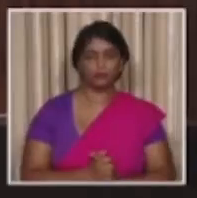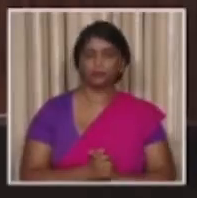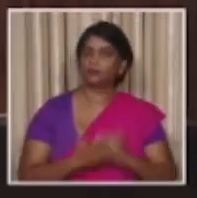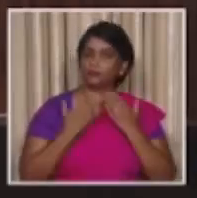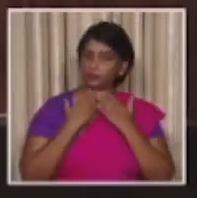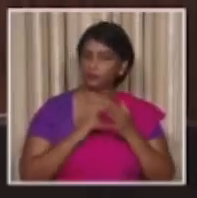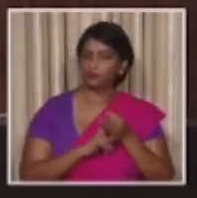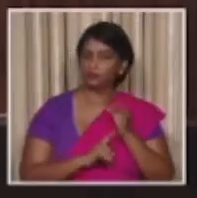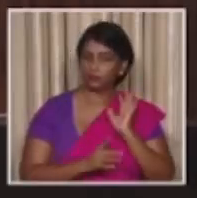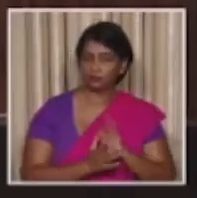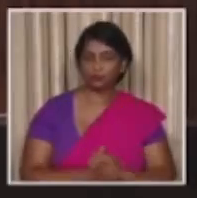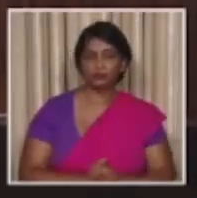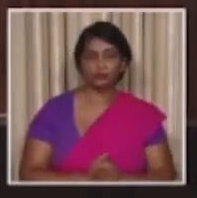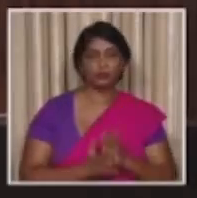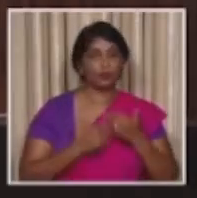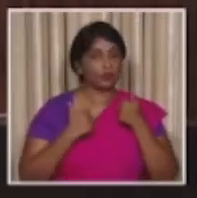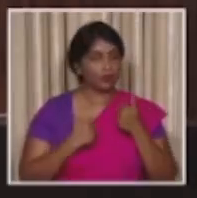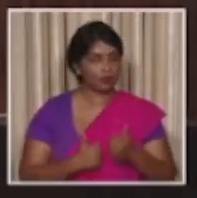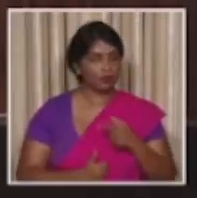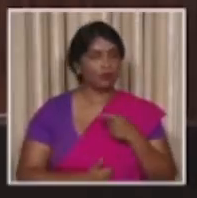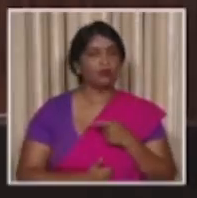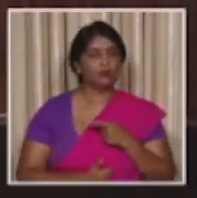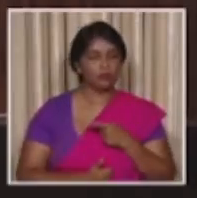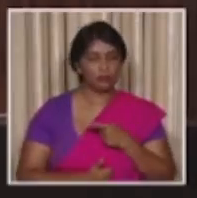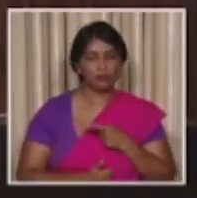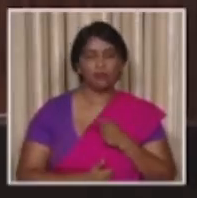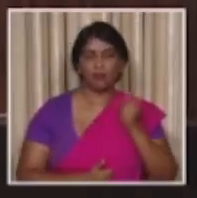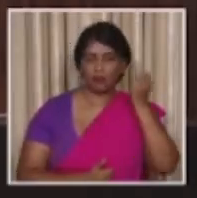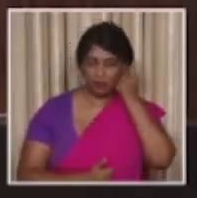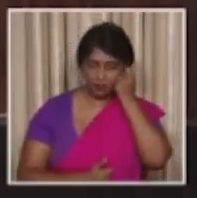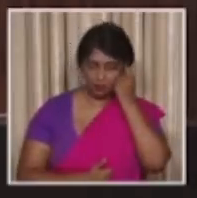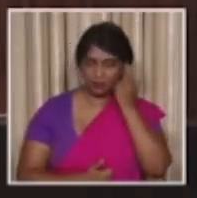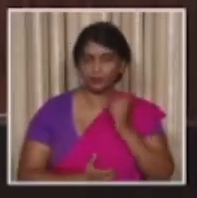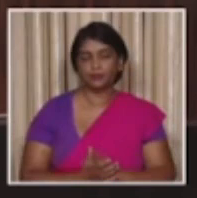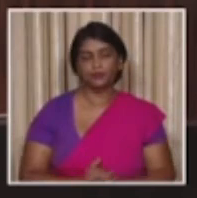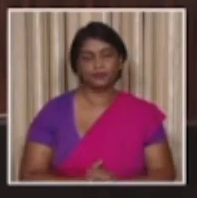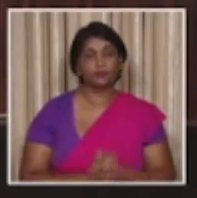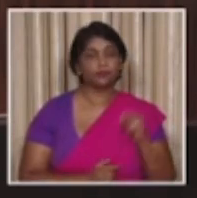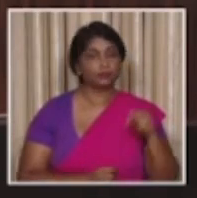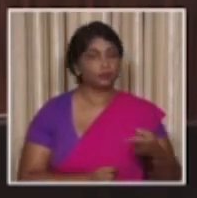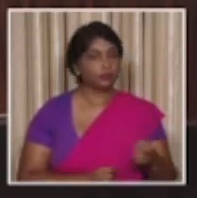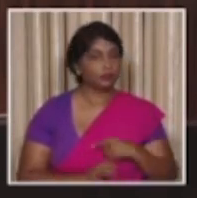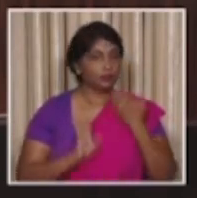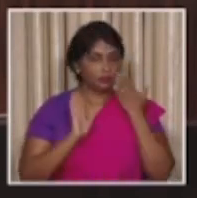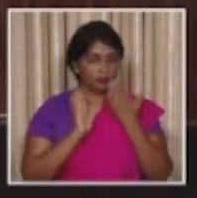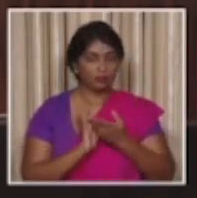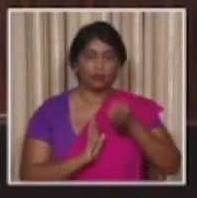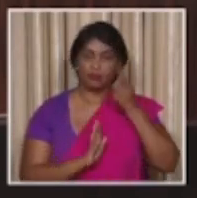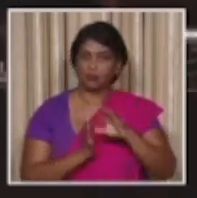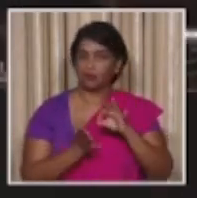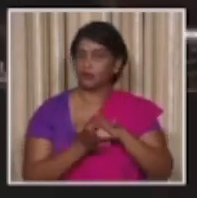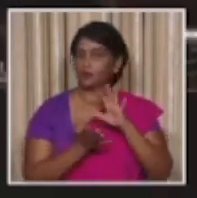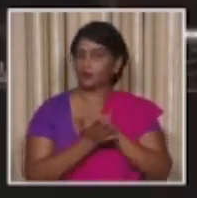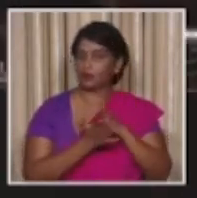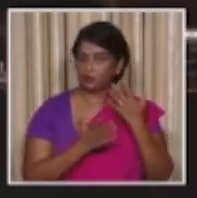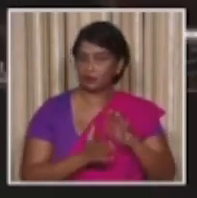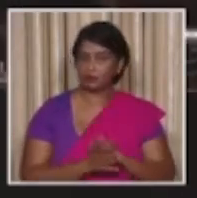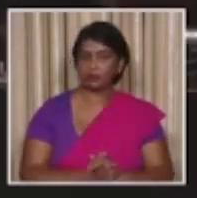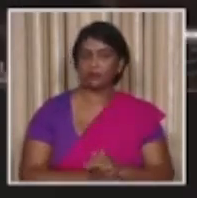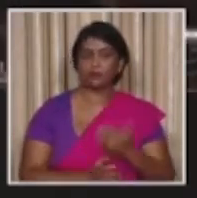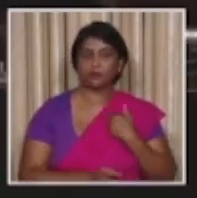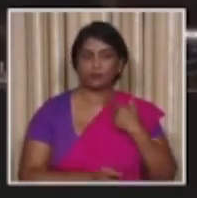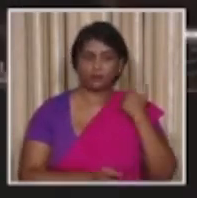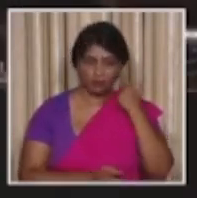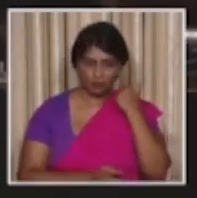සුතියි සභාපතිතුමනි, ඉතාමත් වැදගත් යෝජනාවක් අදදින ඉදිරිපත් වුණ ස්ථිරත්වයට පත් වුණා.